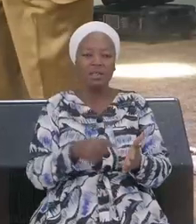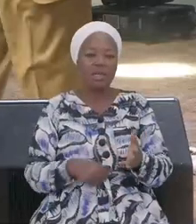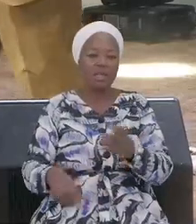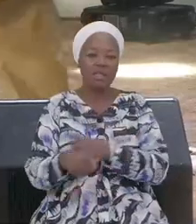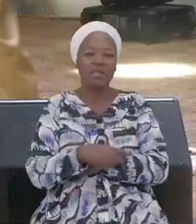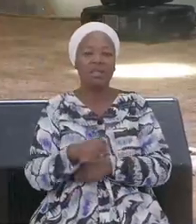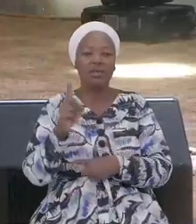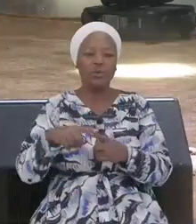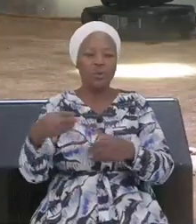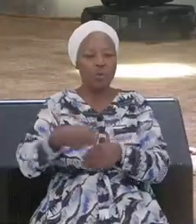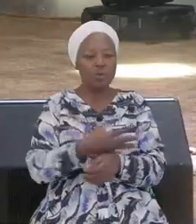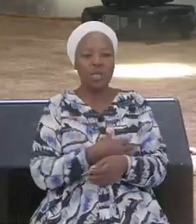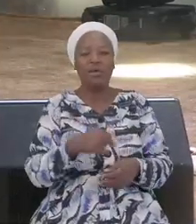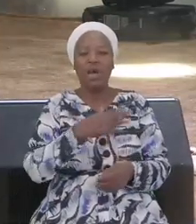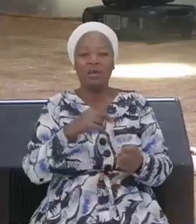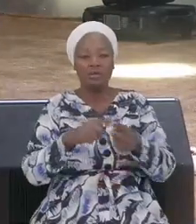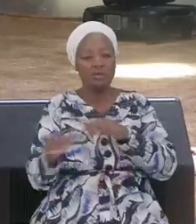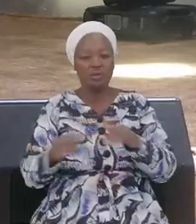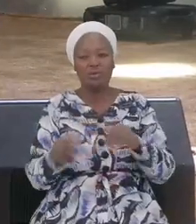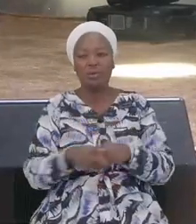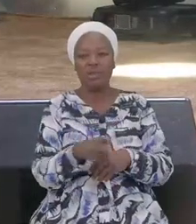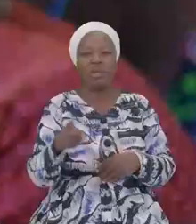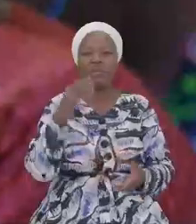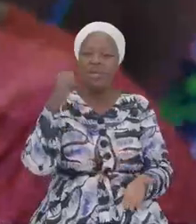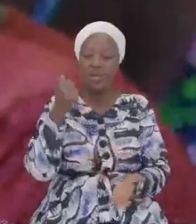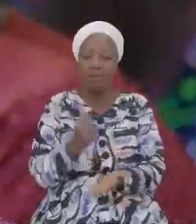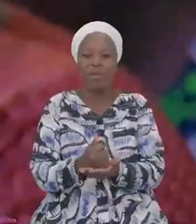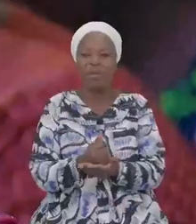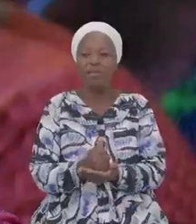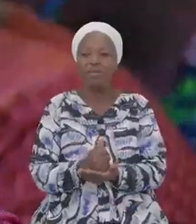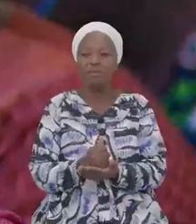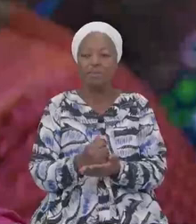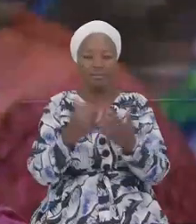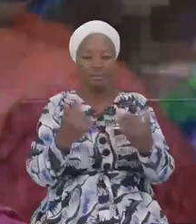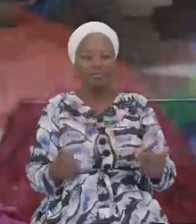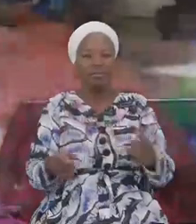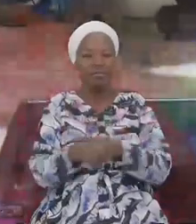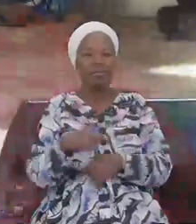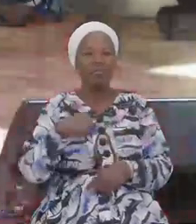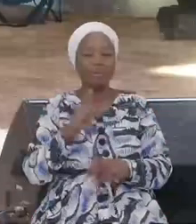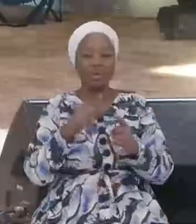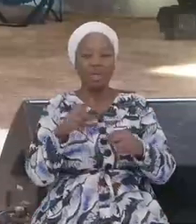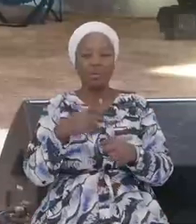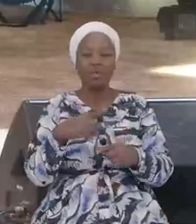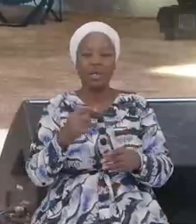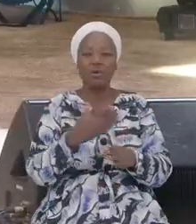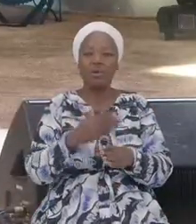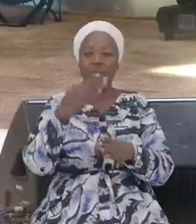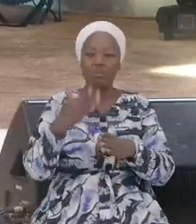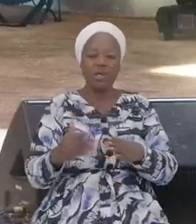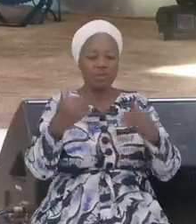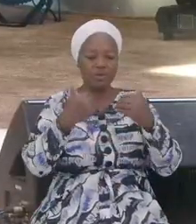tu les observeras et les mettras en pratique. Amen. Aujourd'hui, nous parlons de la